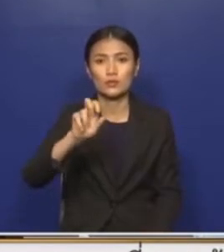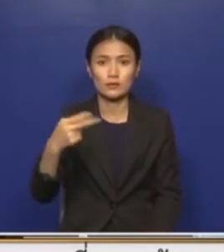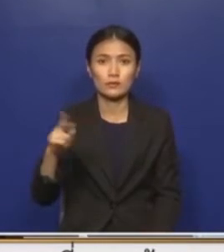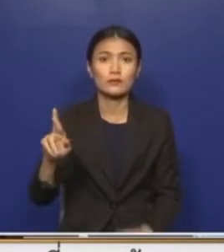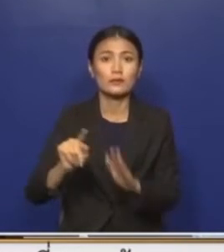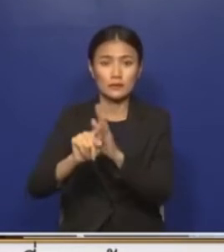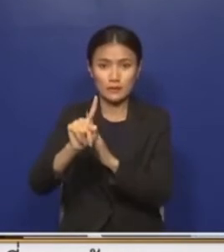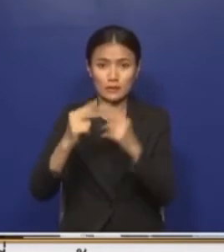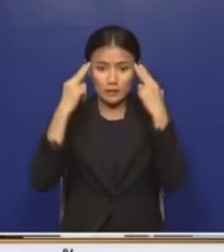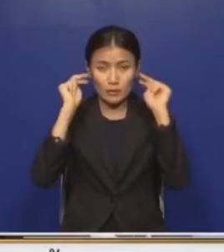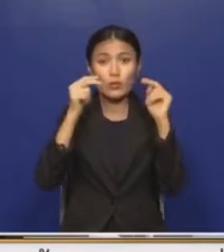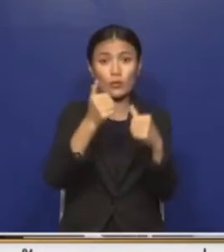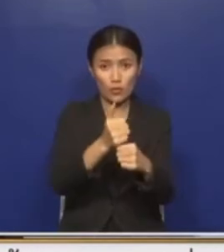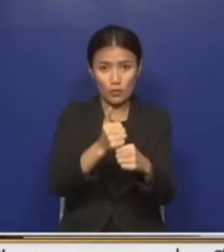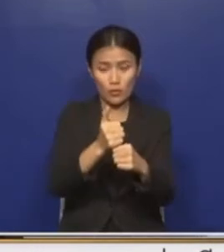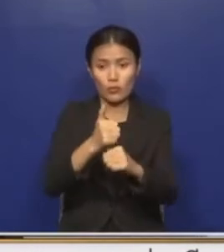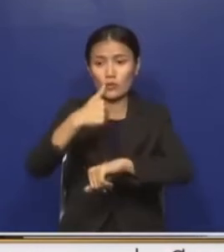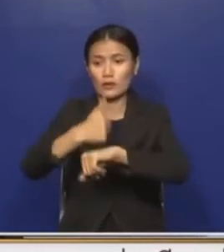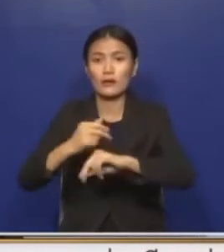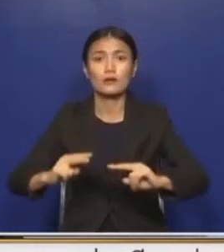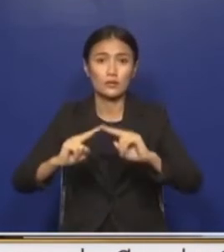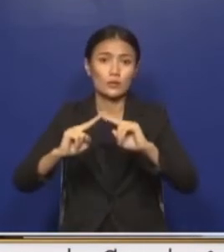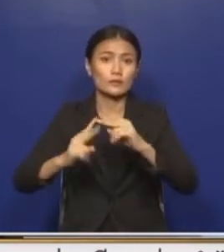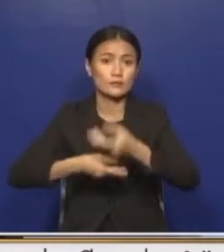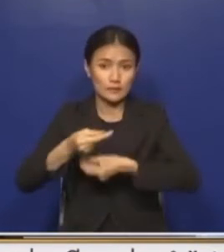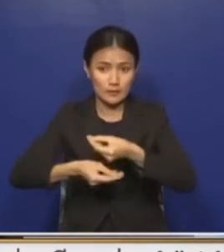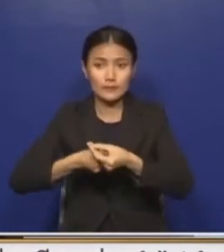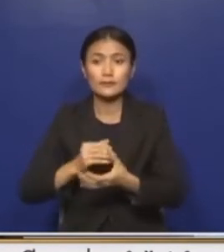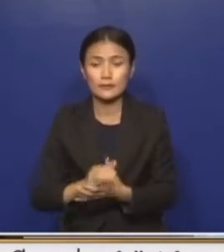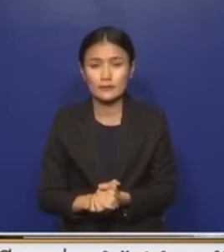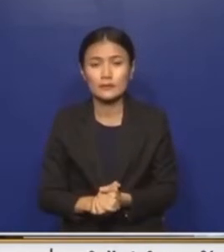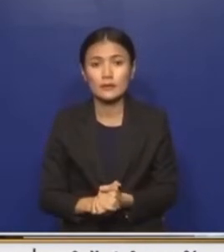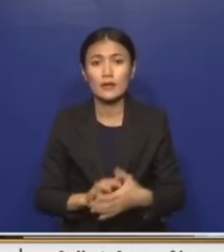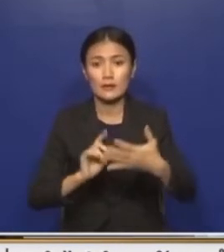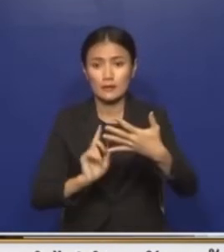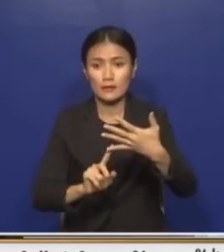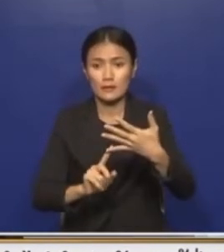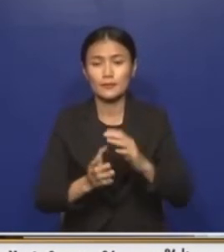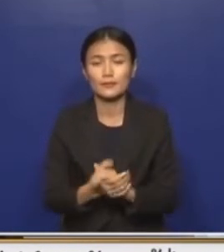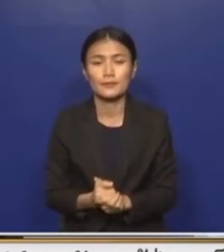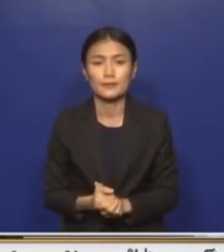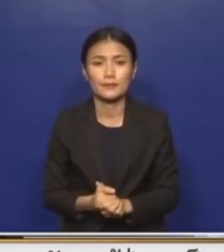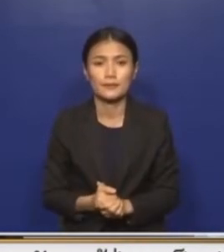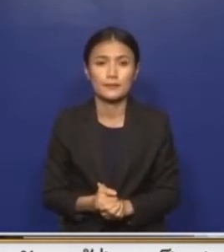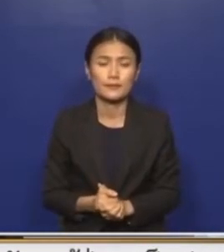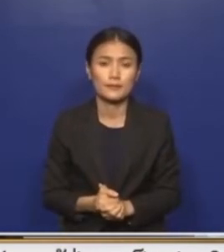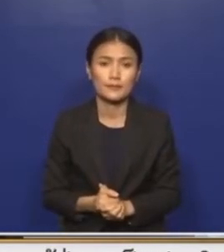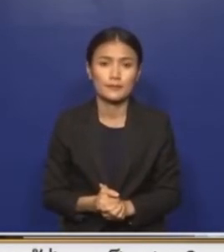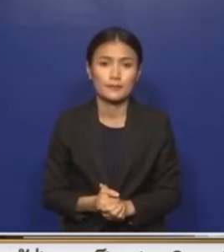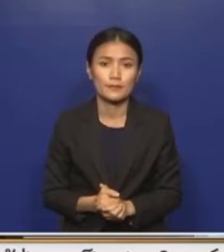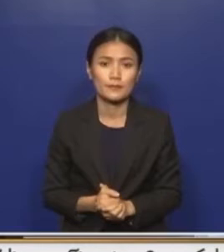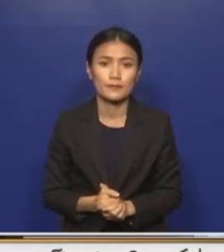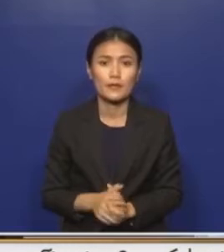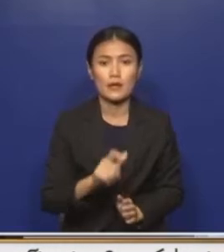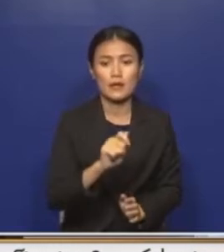กรัฐมนตรีและรัฐมนตรีว่าการกระทรวงพาณิชย์ 5. นายพล